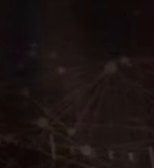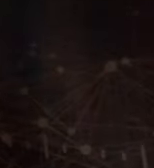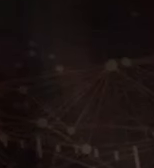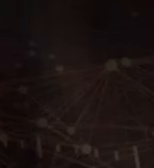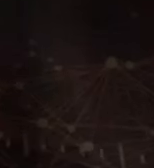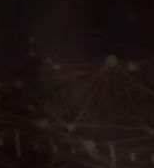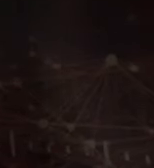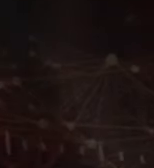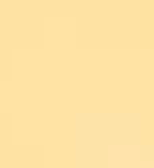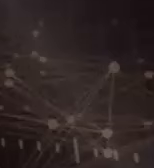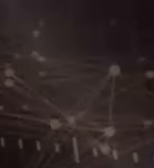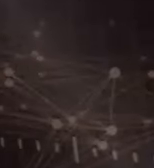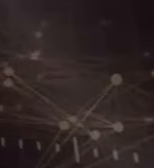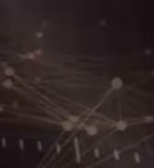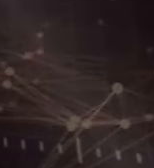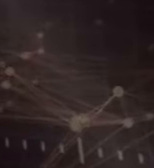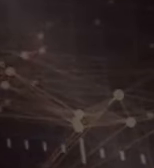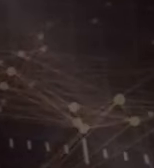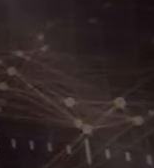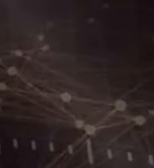makawiwili.